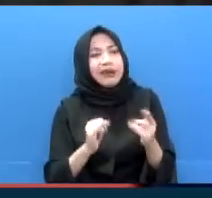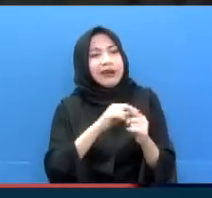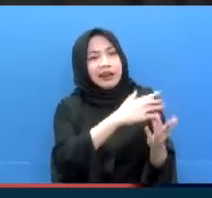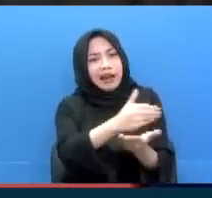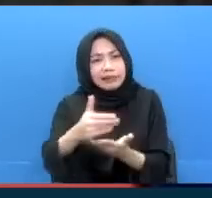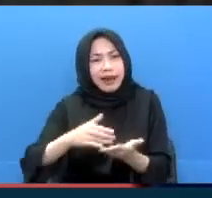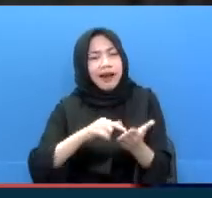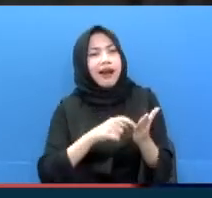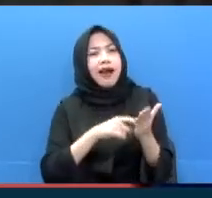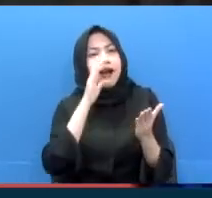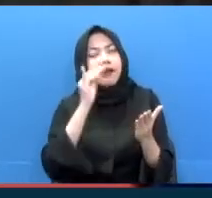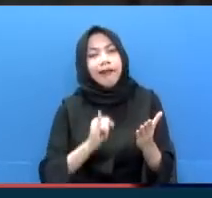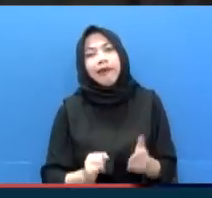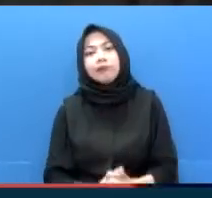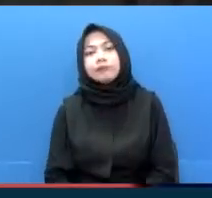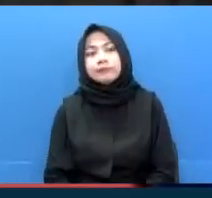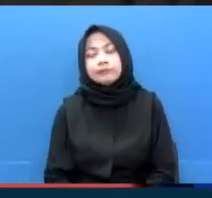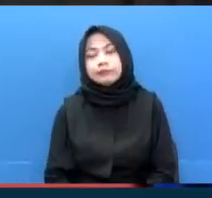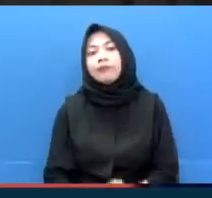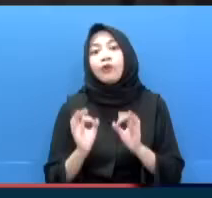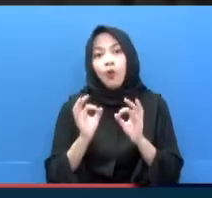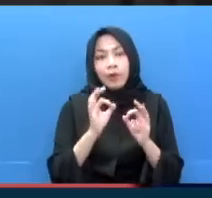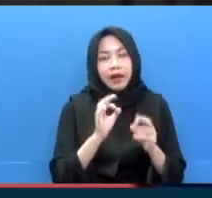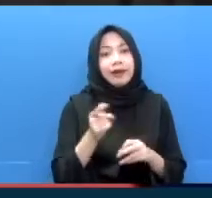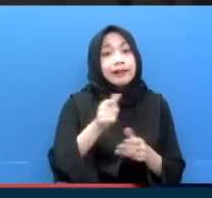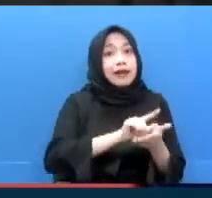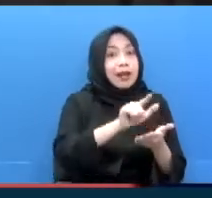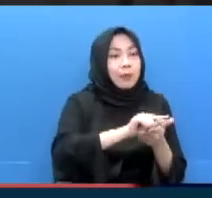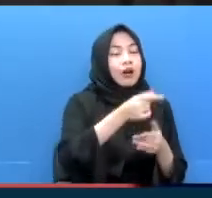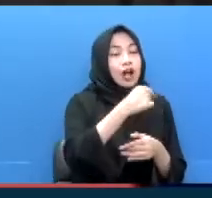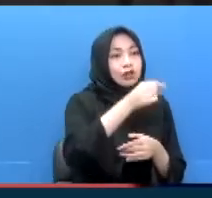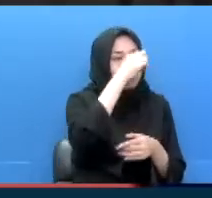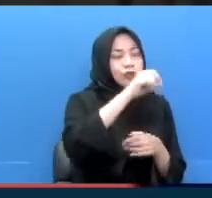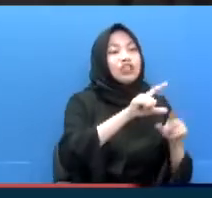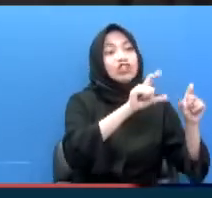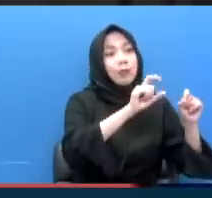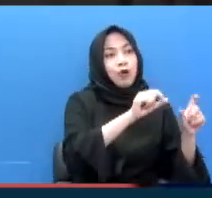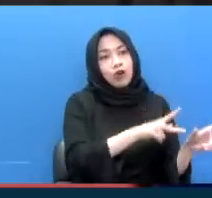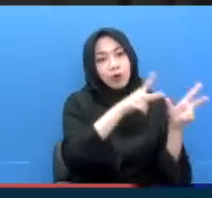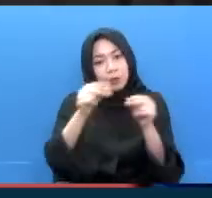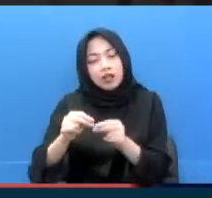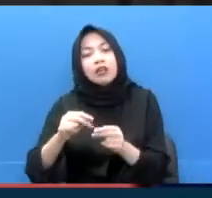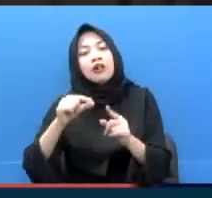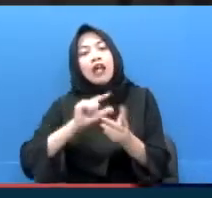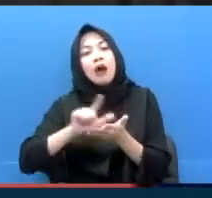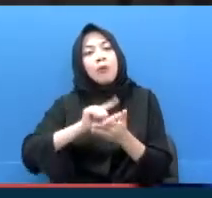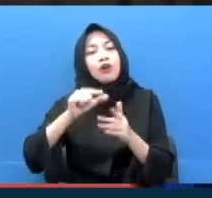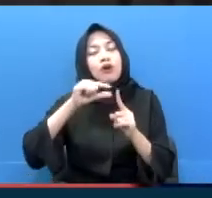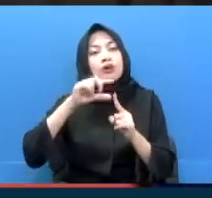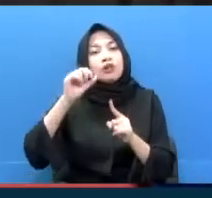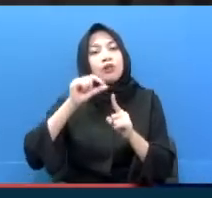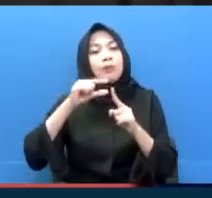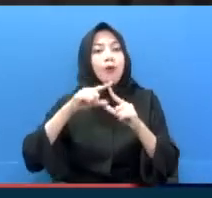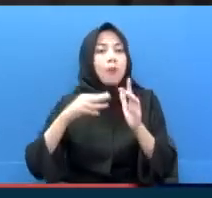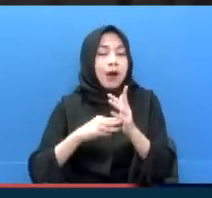awalnya Git Oke dari poles Cirebon kita ke Propam seperti laporan anda tadi eh Bung Krishna Bung